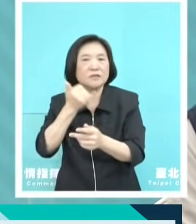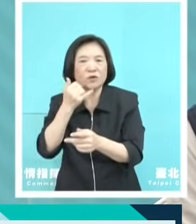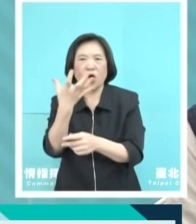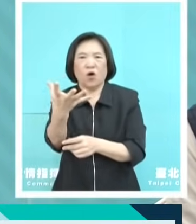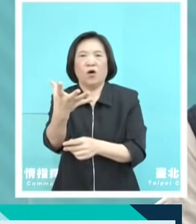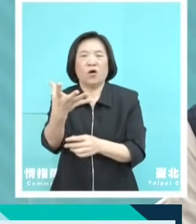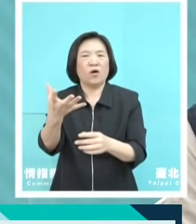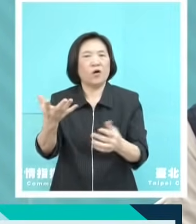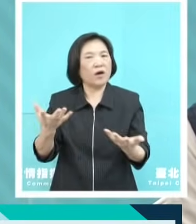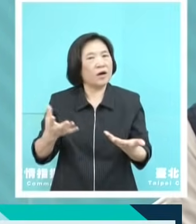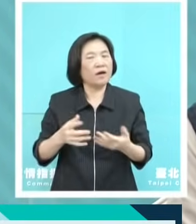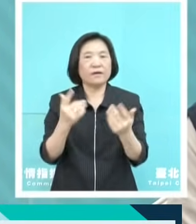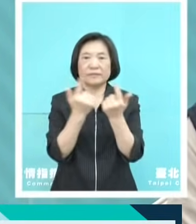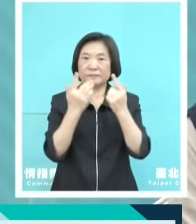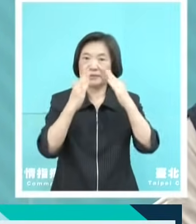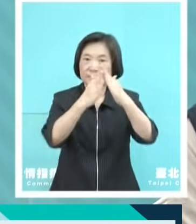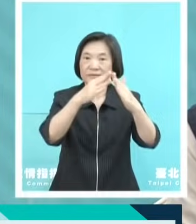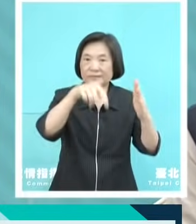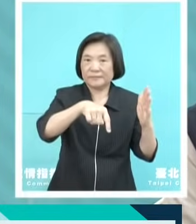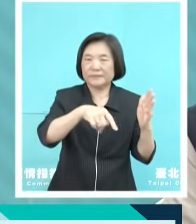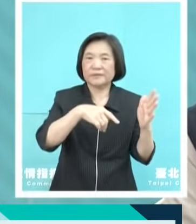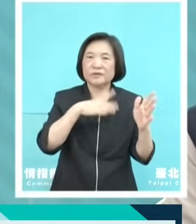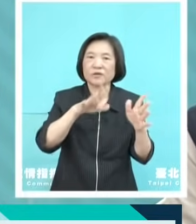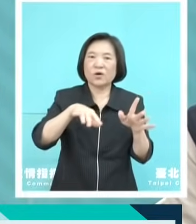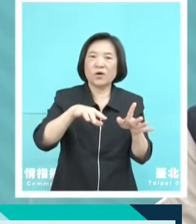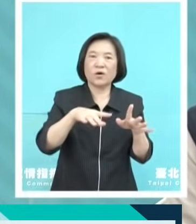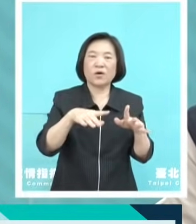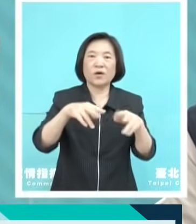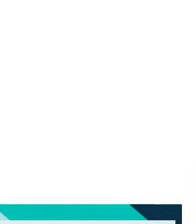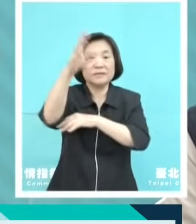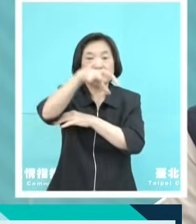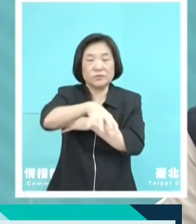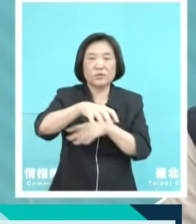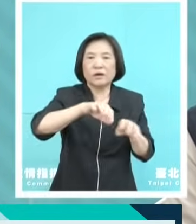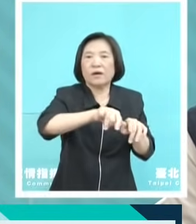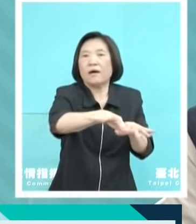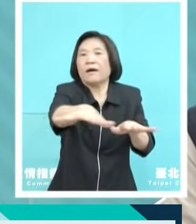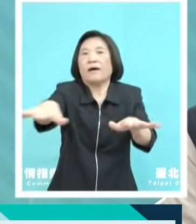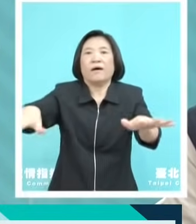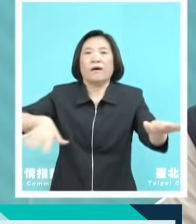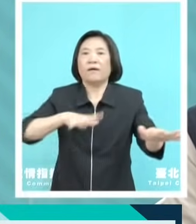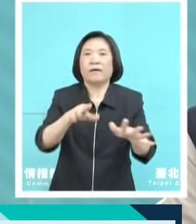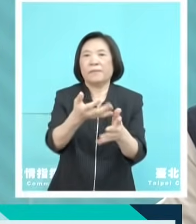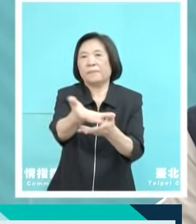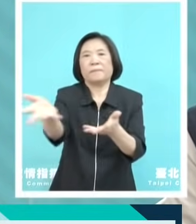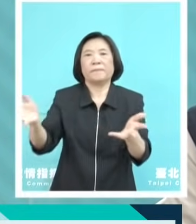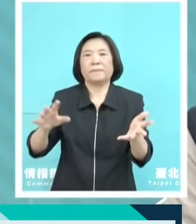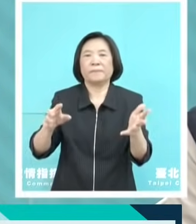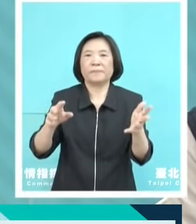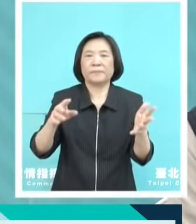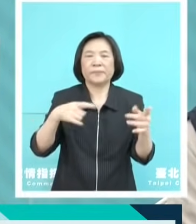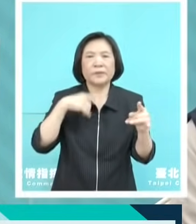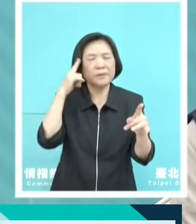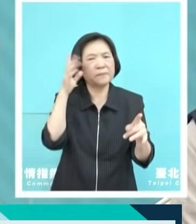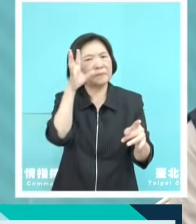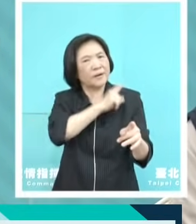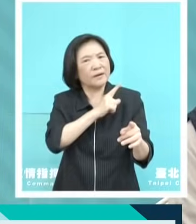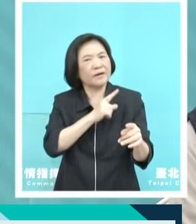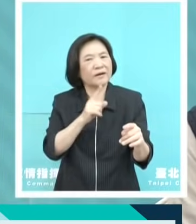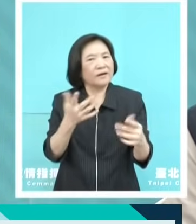大堆。那其实，在台北市里面它也是分散在各个行政区。所以后来就发现说，奇怪，我们怎么好